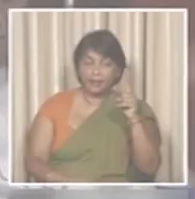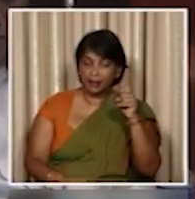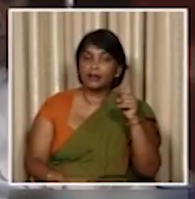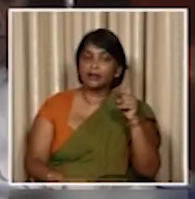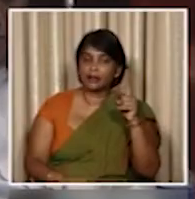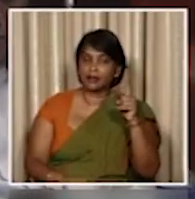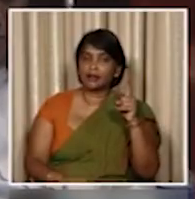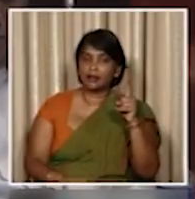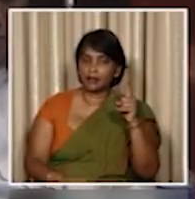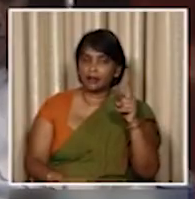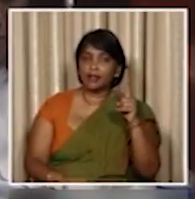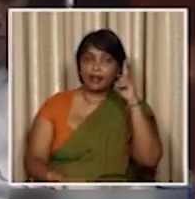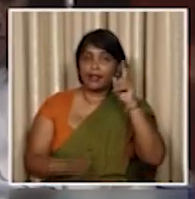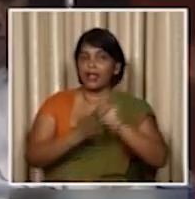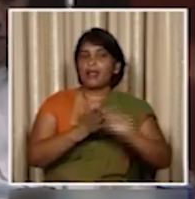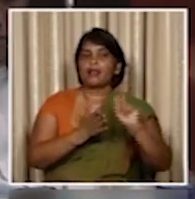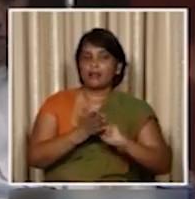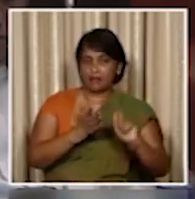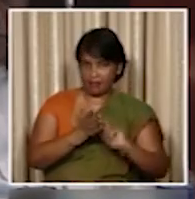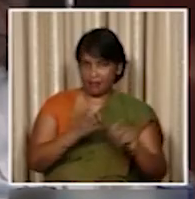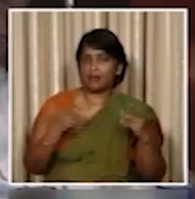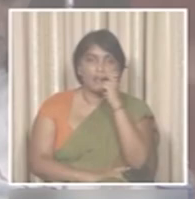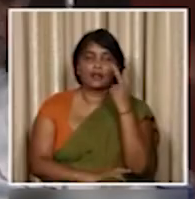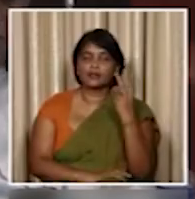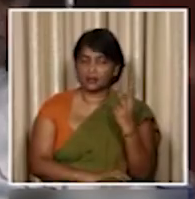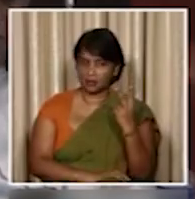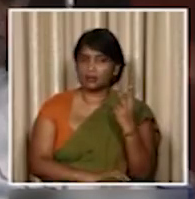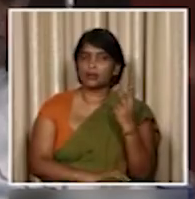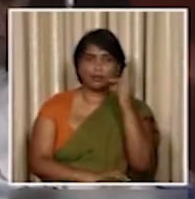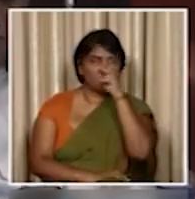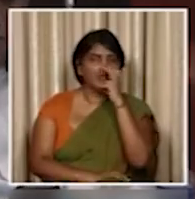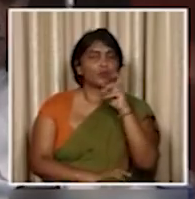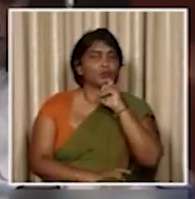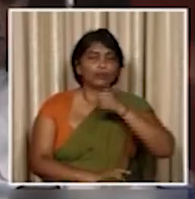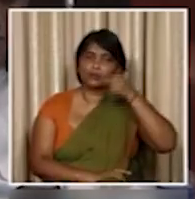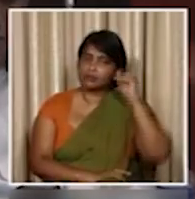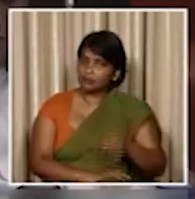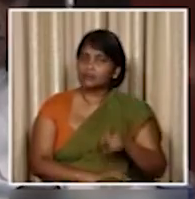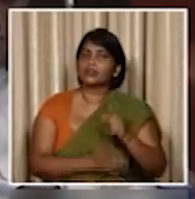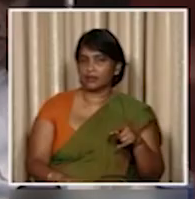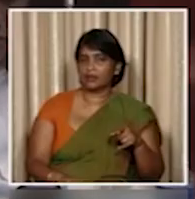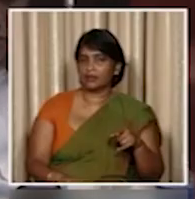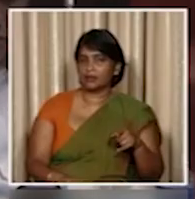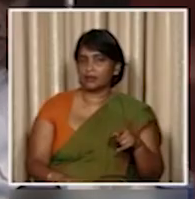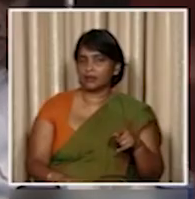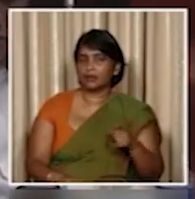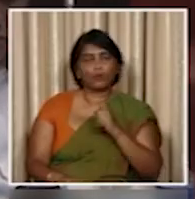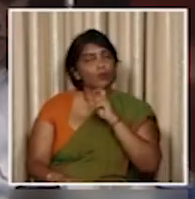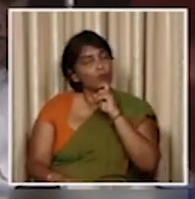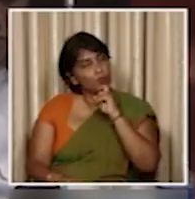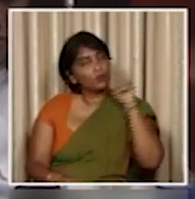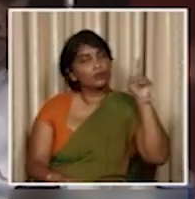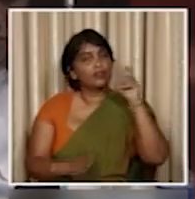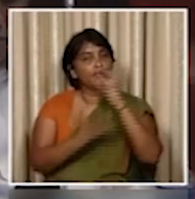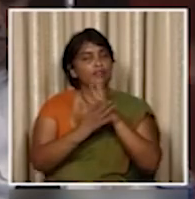තියෙනවා. එක්කෙනෙක් කියලා නෑ කියලා. මොකද විවස්ථාව අනුව මාස දෙකෙන් නඩු තීන්දුව ලියලා ඉවර කරන්න ඕන. අධිකරණය තමයි